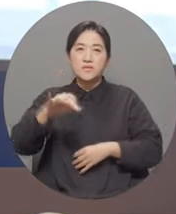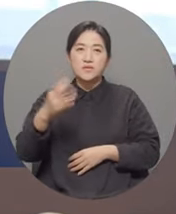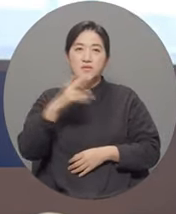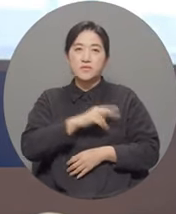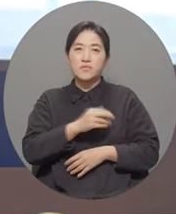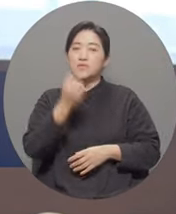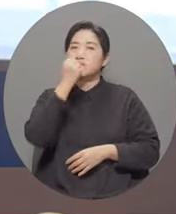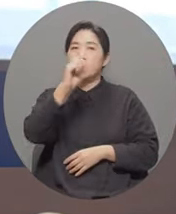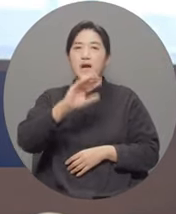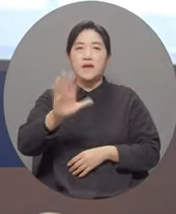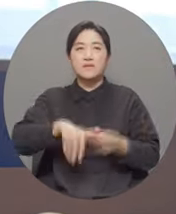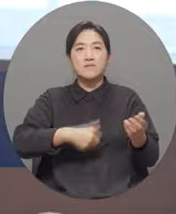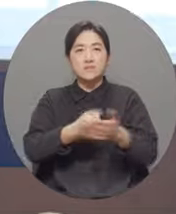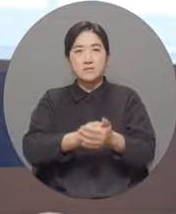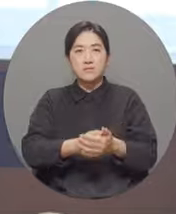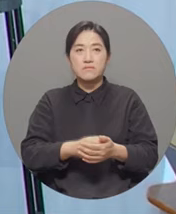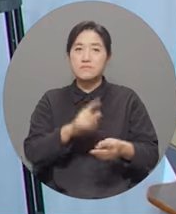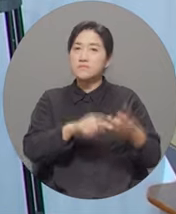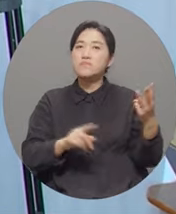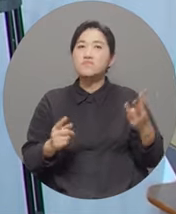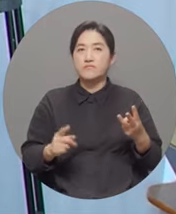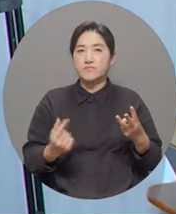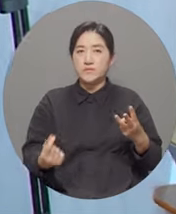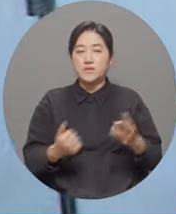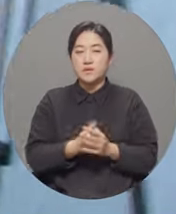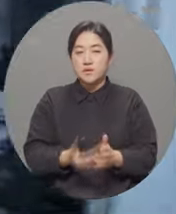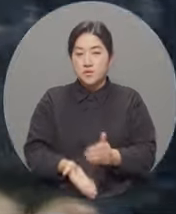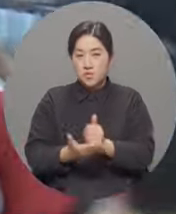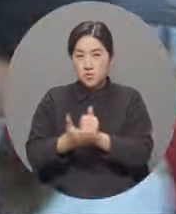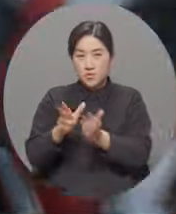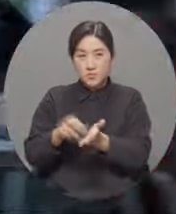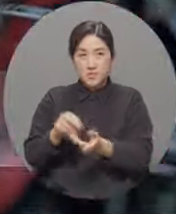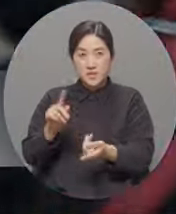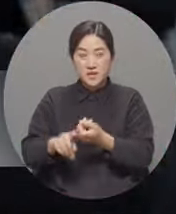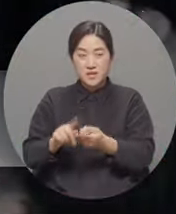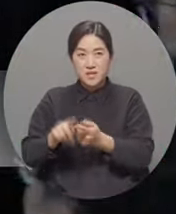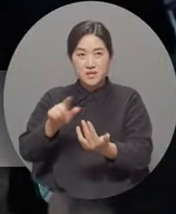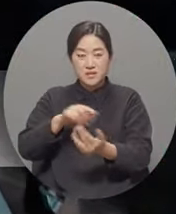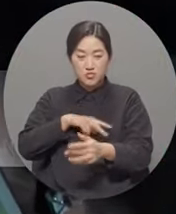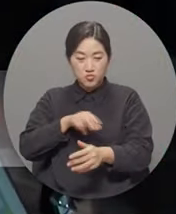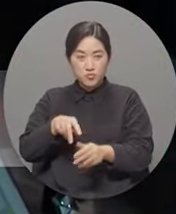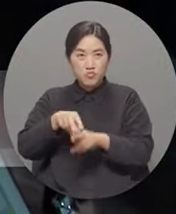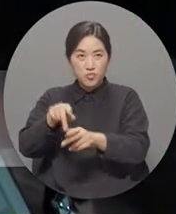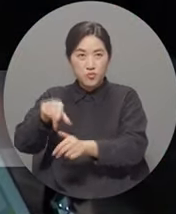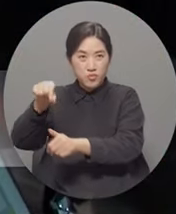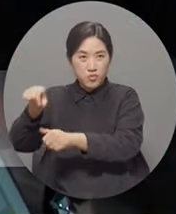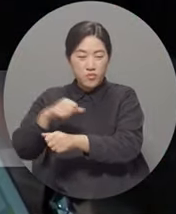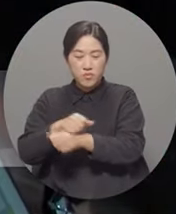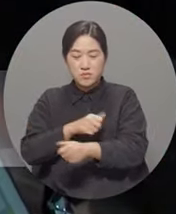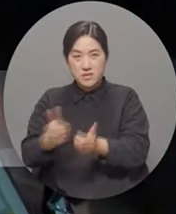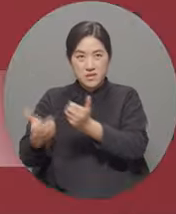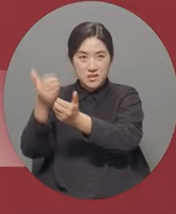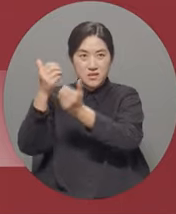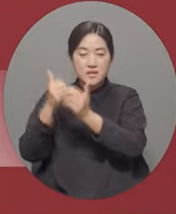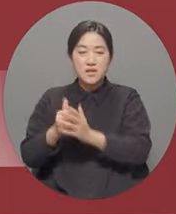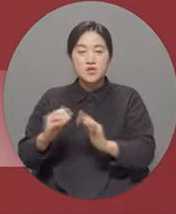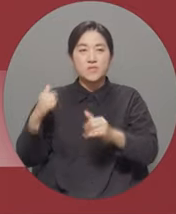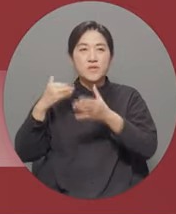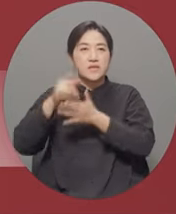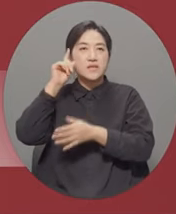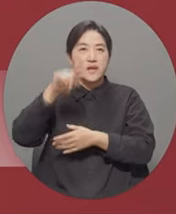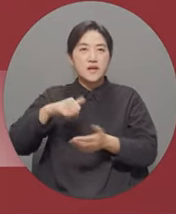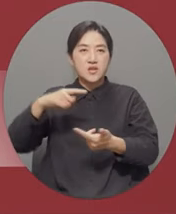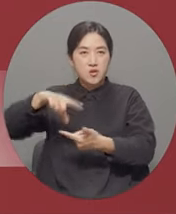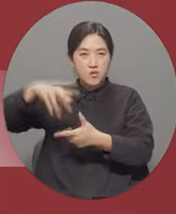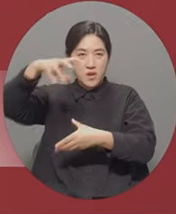불출마께서 출 선언했을 보조되는 가운데 국민의 힘은 내일 터친 영남권을